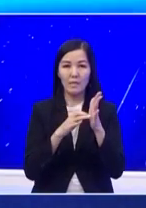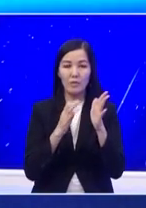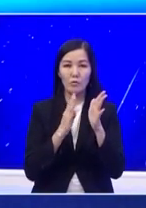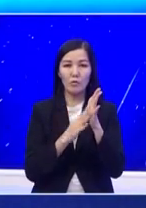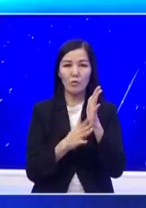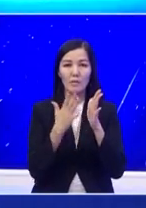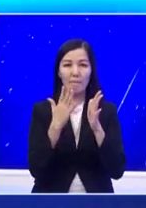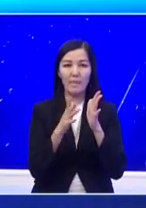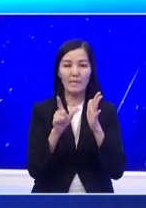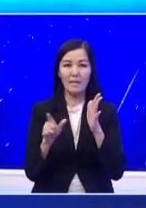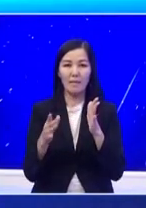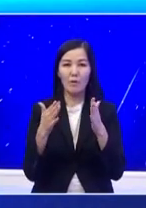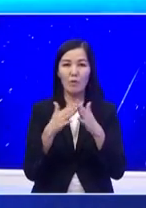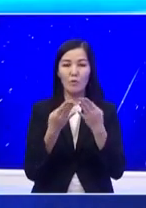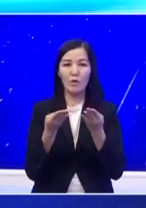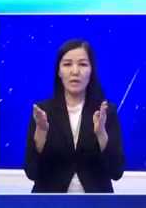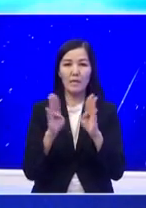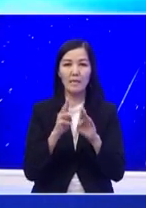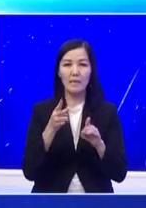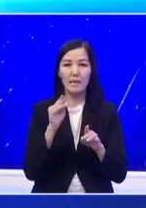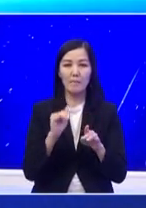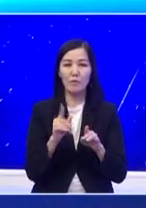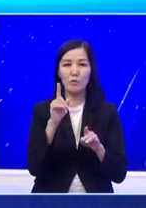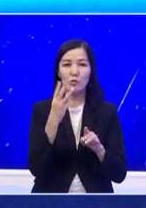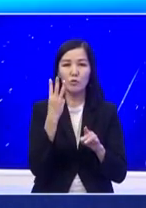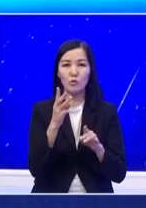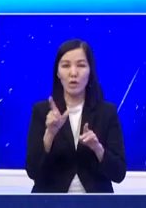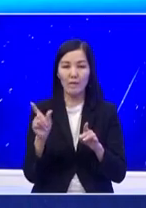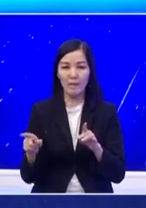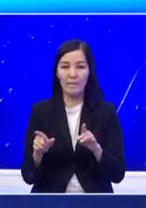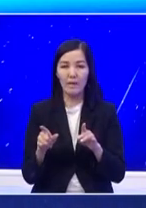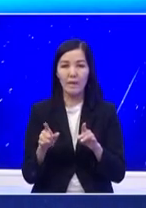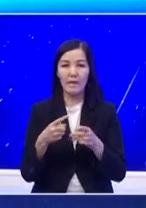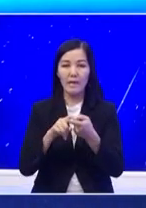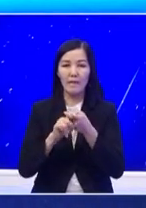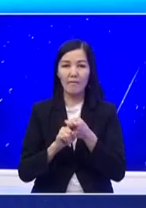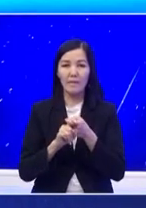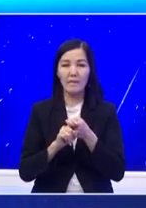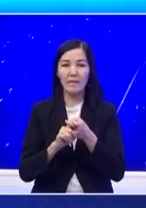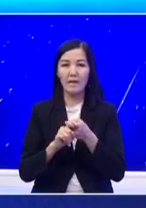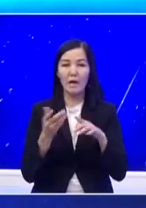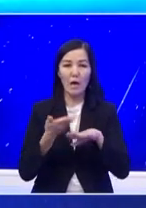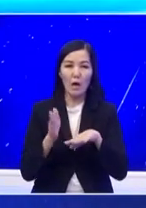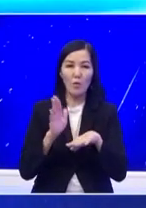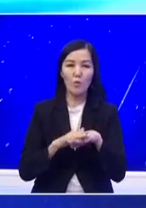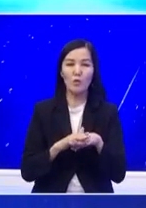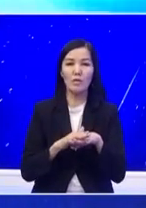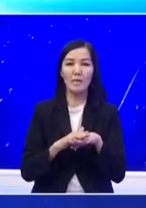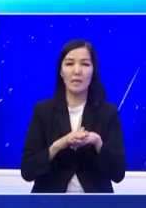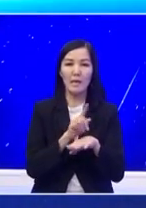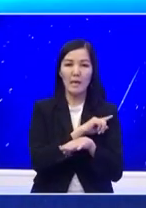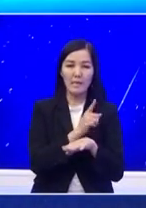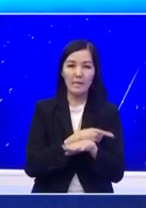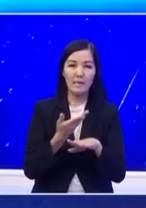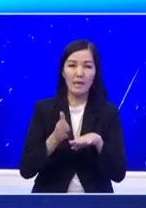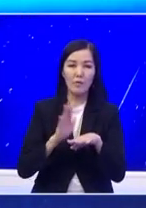895 адам. Үй карантинде 2103 адам. Инфекциялық бөлімнің реанимацияда ауыр және өте ауыр жағдайда 41